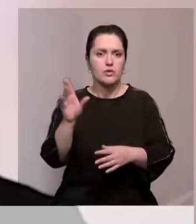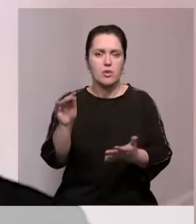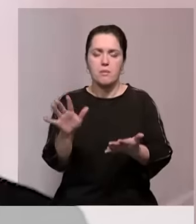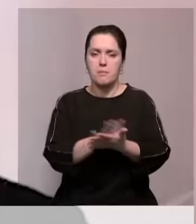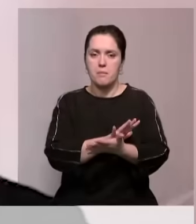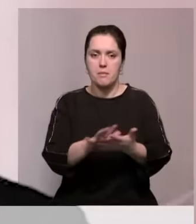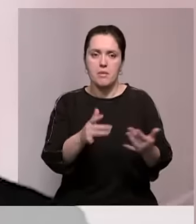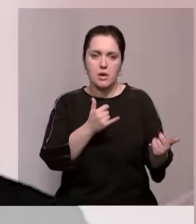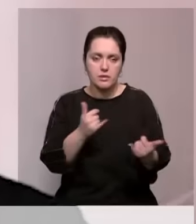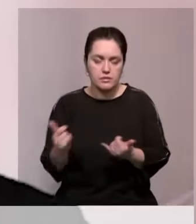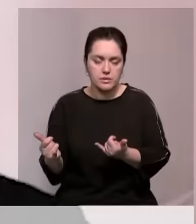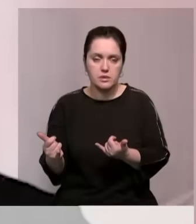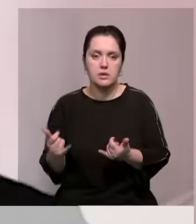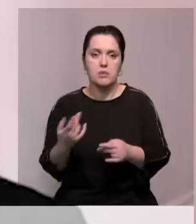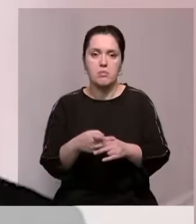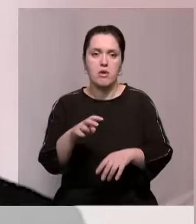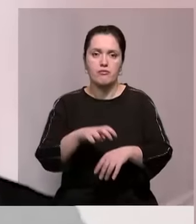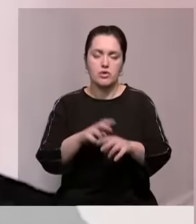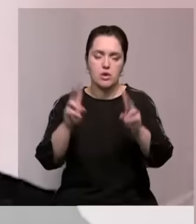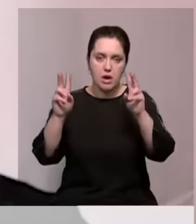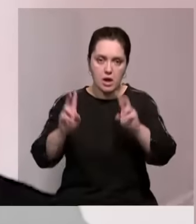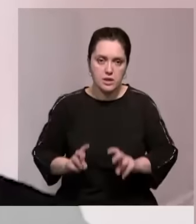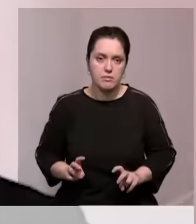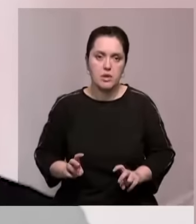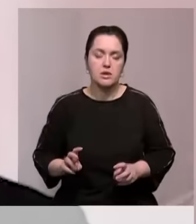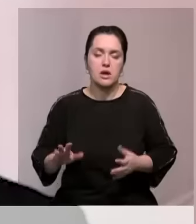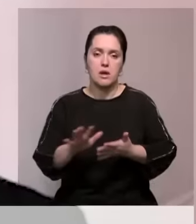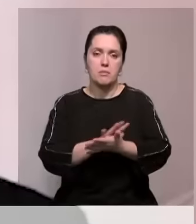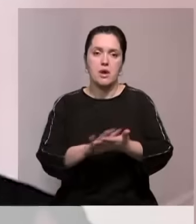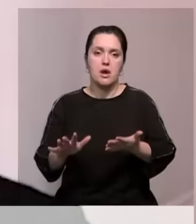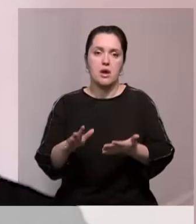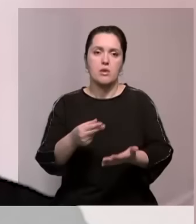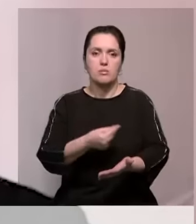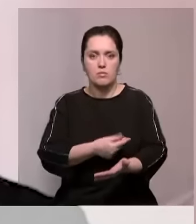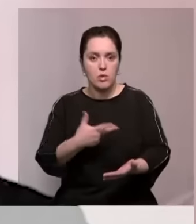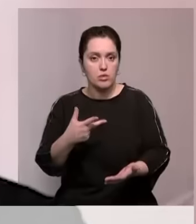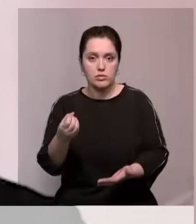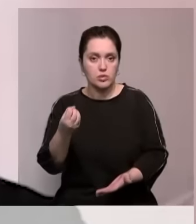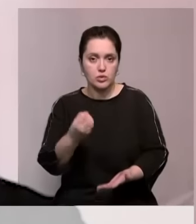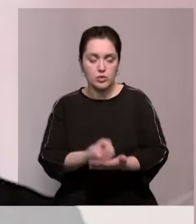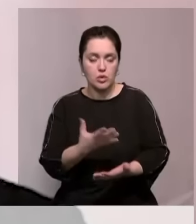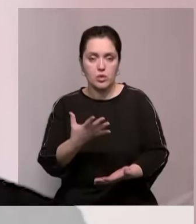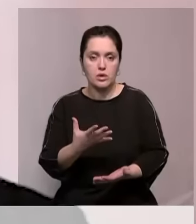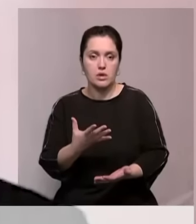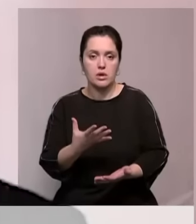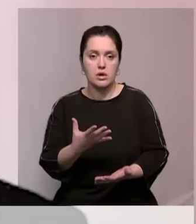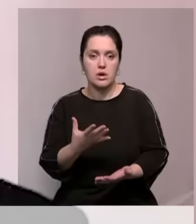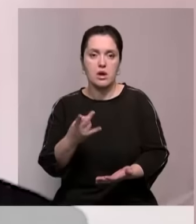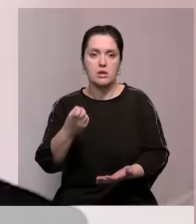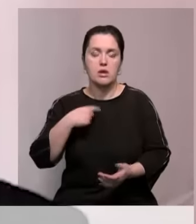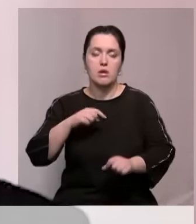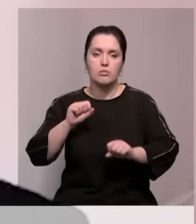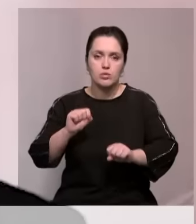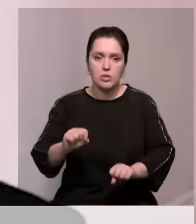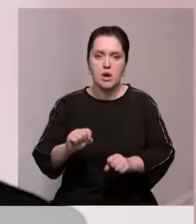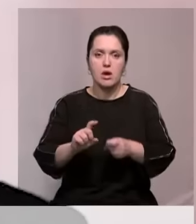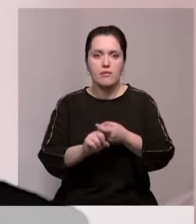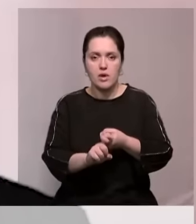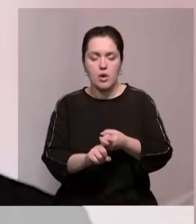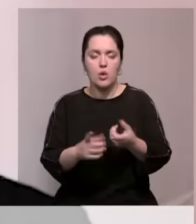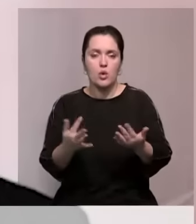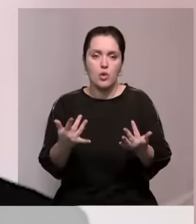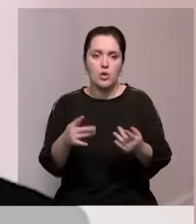бесплатно. Он бесплатно наблюдается, его врачи осматривают, бесплатно сдает тесты, дорогие, кстати, лабораторные тесты на иммунный статус, на вирусную